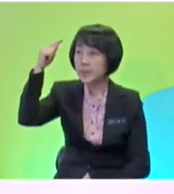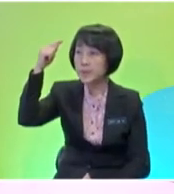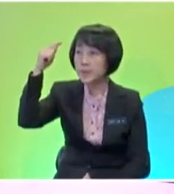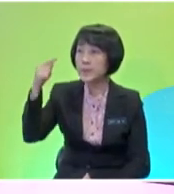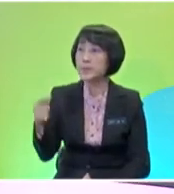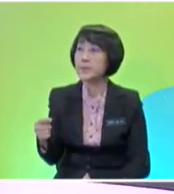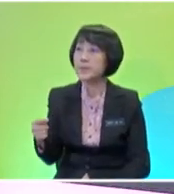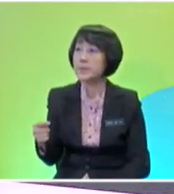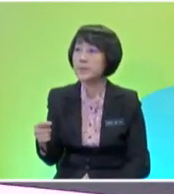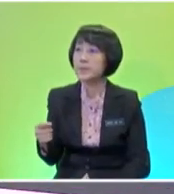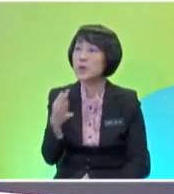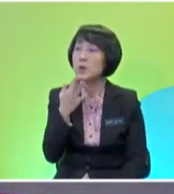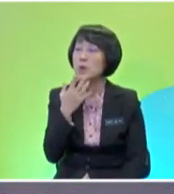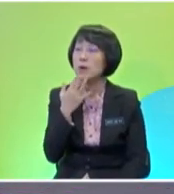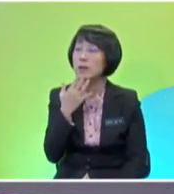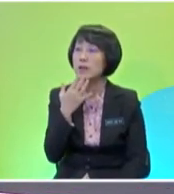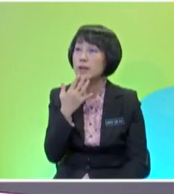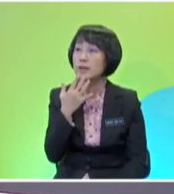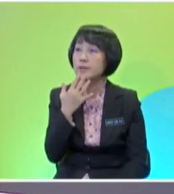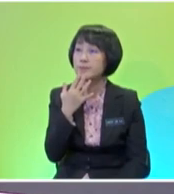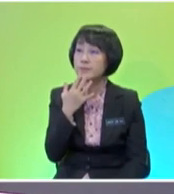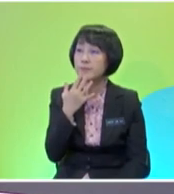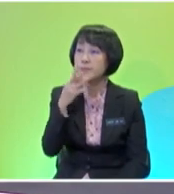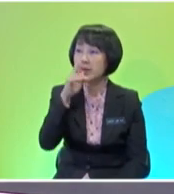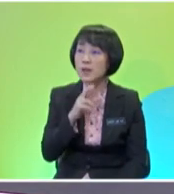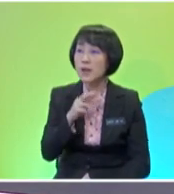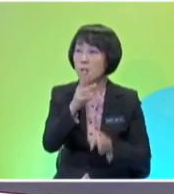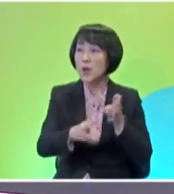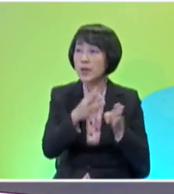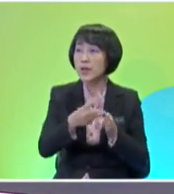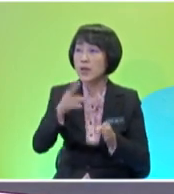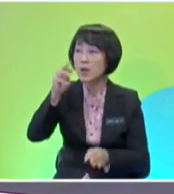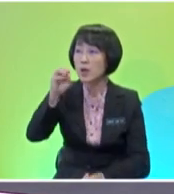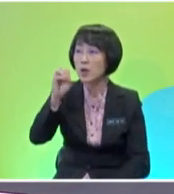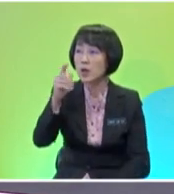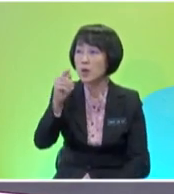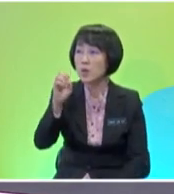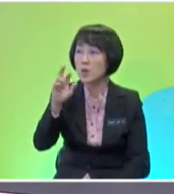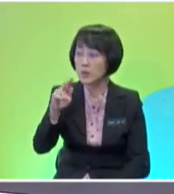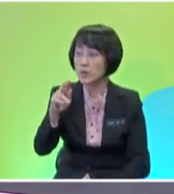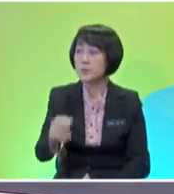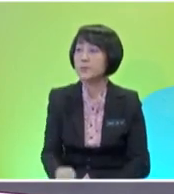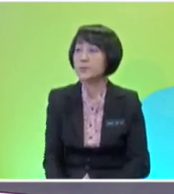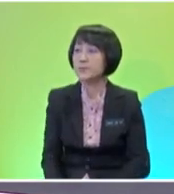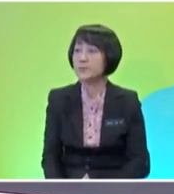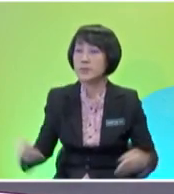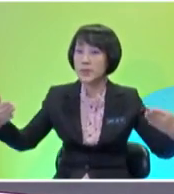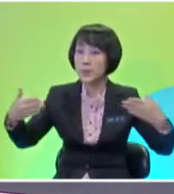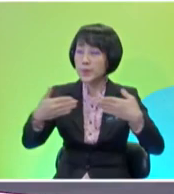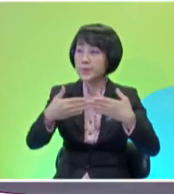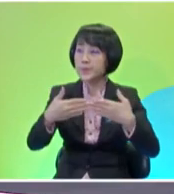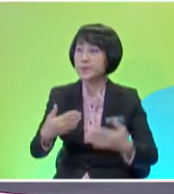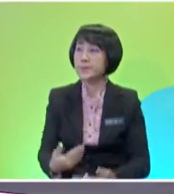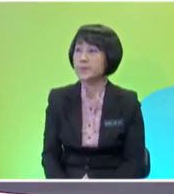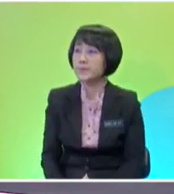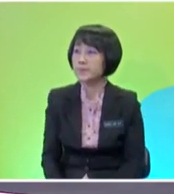wire motor warna merah. Warna merah. Ha, ya, kita letak kiri dan kanan kiri sama dan kanan. Juga. Okey. Okey. Okay, baik. Ha. Satu.